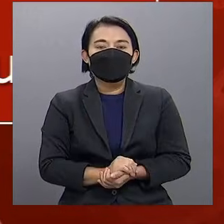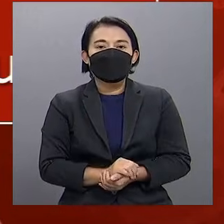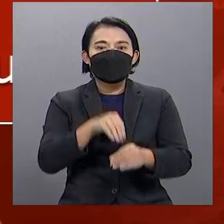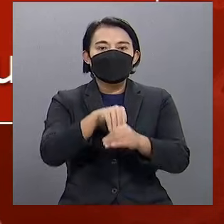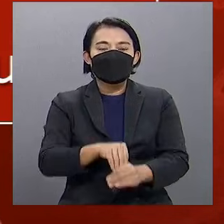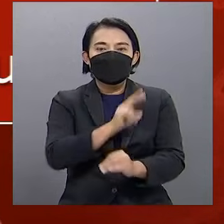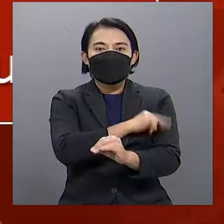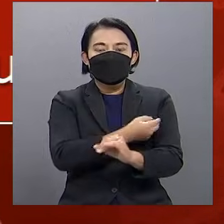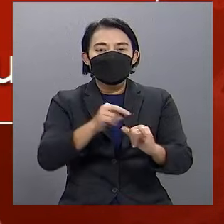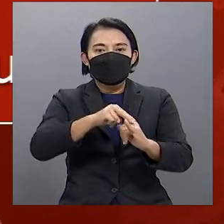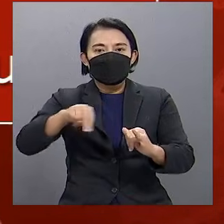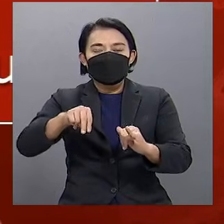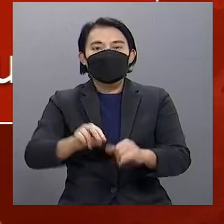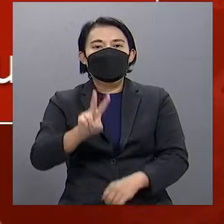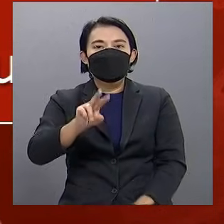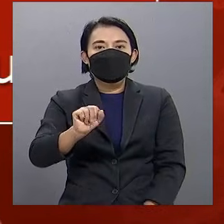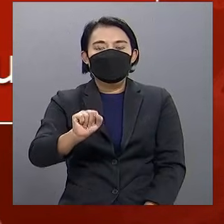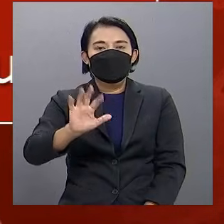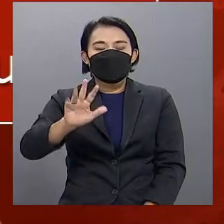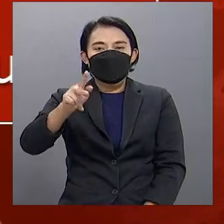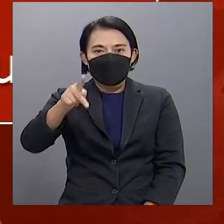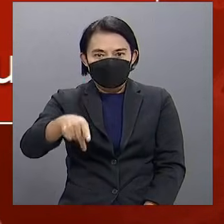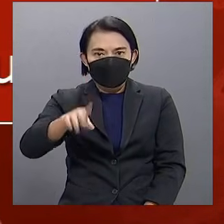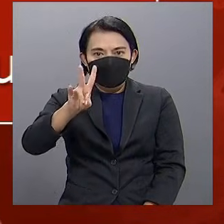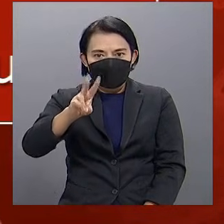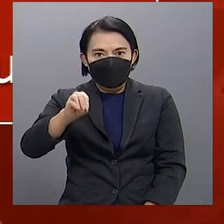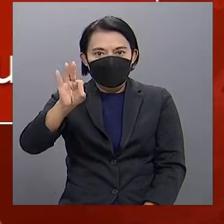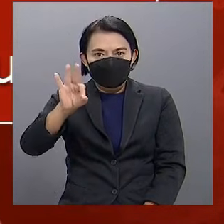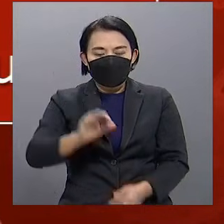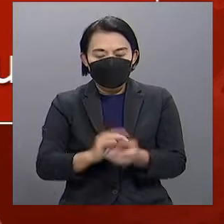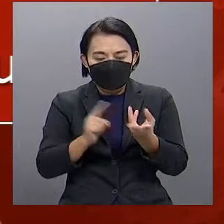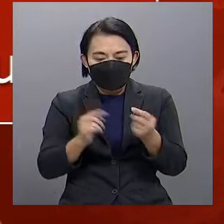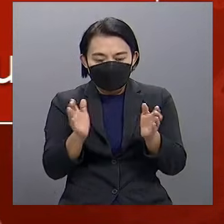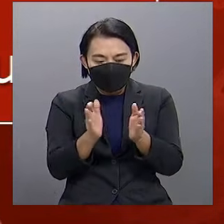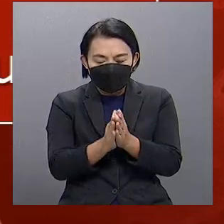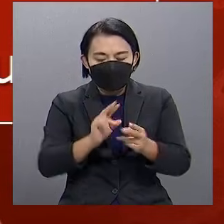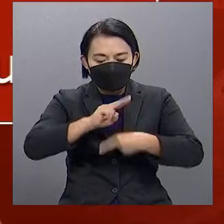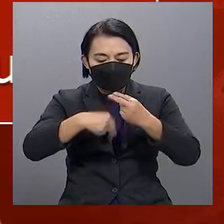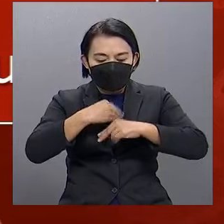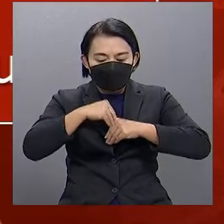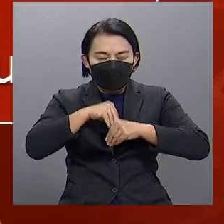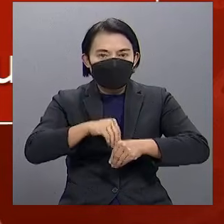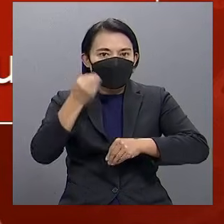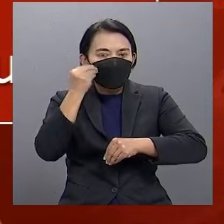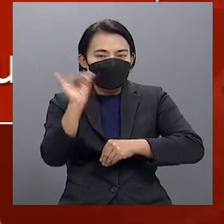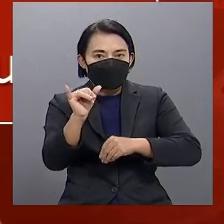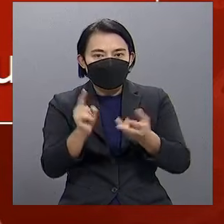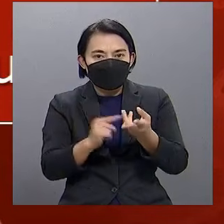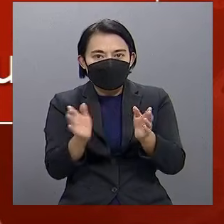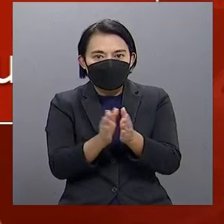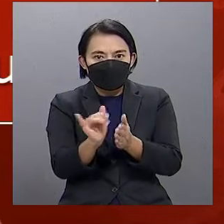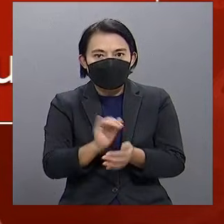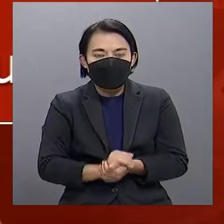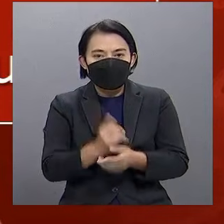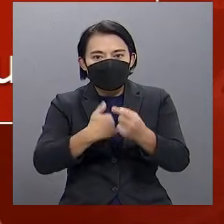ก 25,079 คนไม่นับรวมผู้ป่วยที่ดูแลตัวเองที่บ้านนะคะแล้วก็ยังมีผู้ป่วยที่ยังไม่ได้เข้าระบบใด